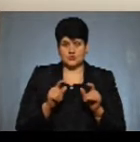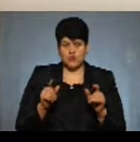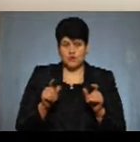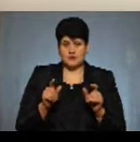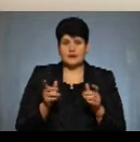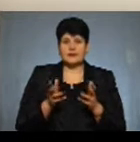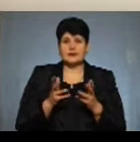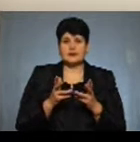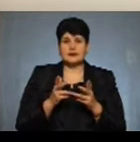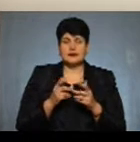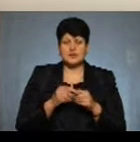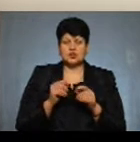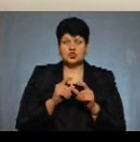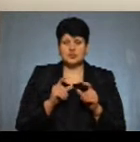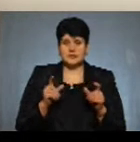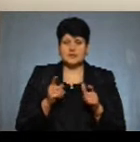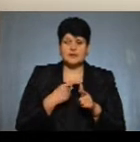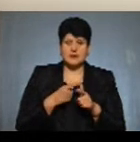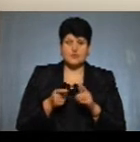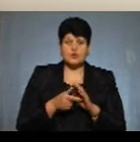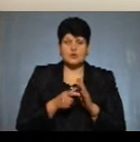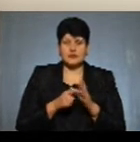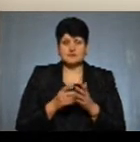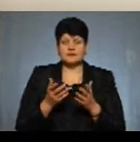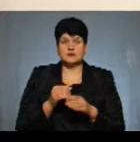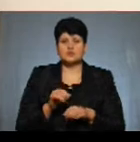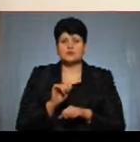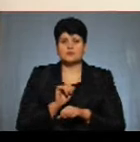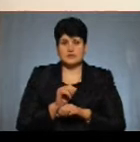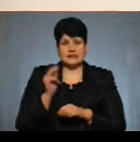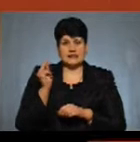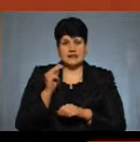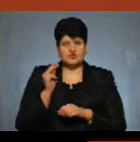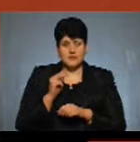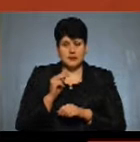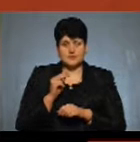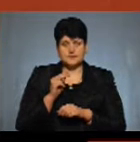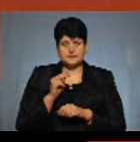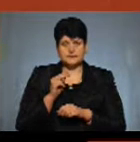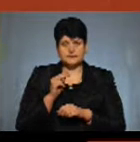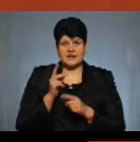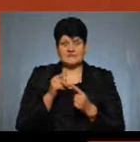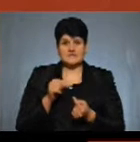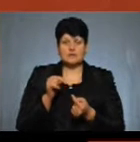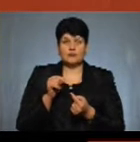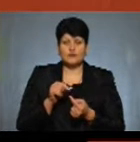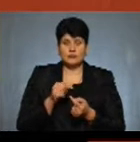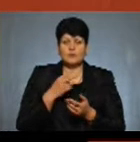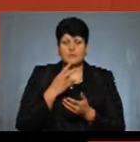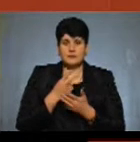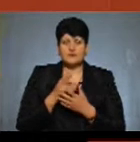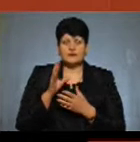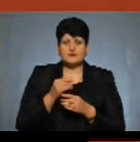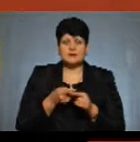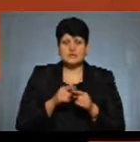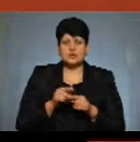школах, відповідно, кількість шкіл або класів, яких призупинено навчання, відповідно, ми бачимо